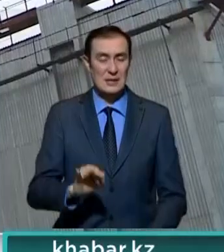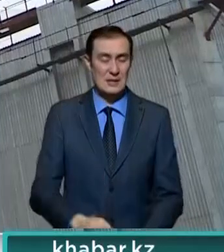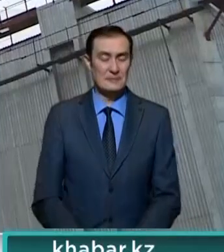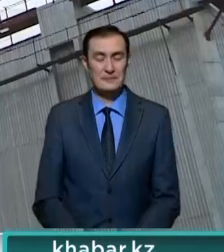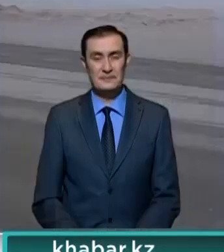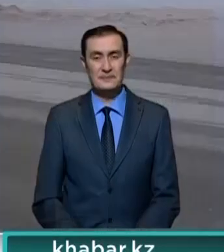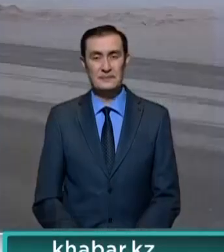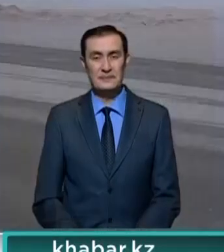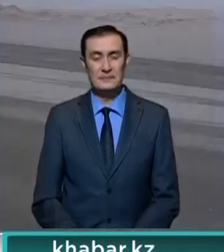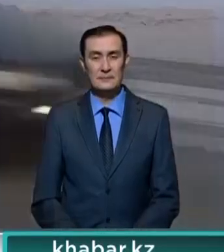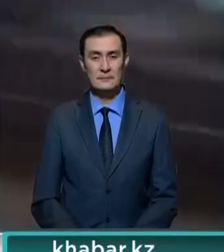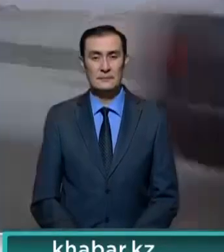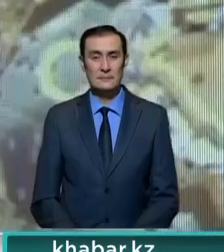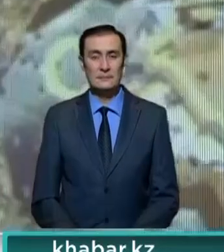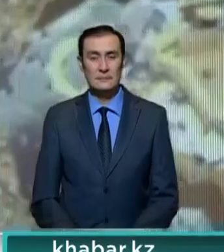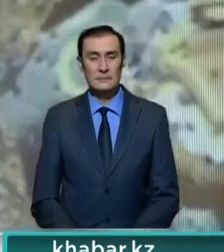64%.